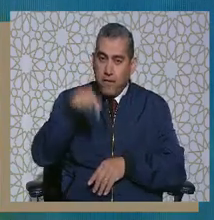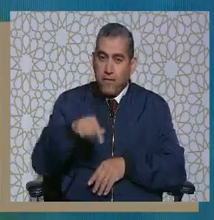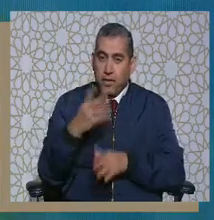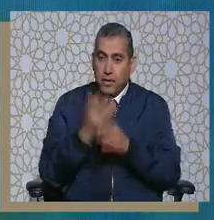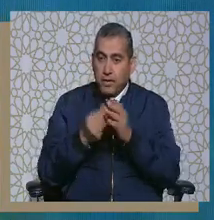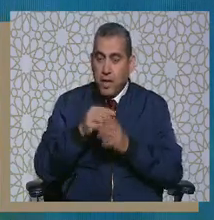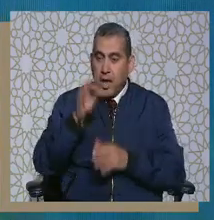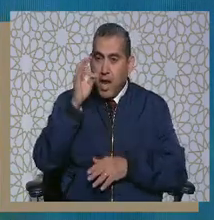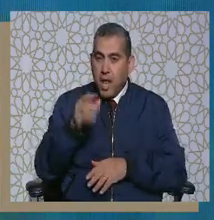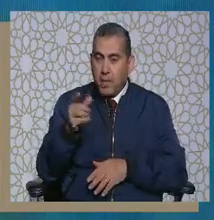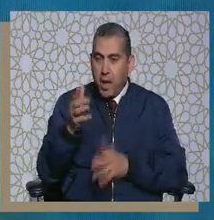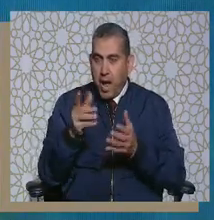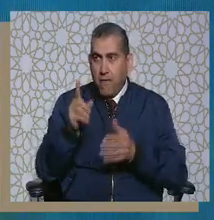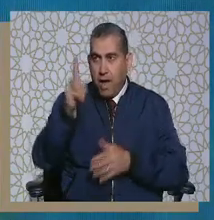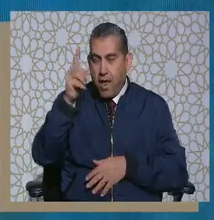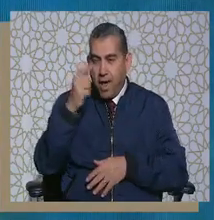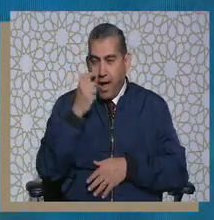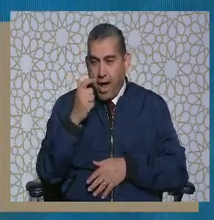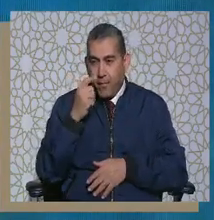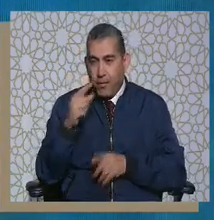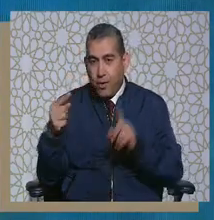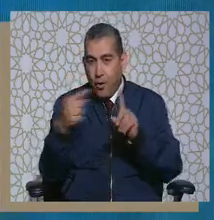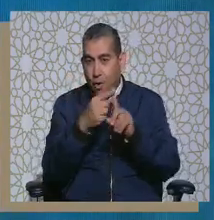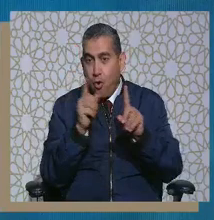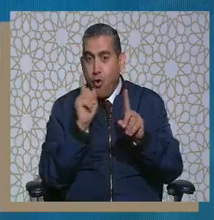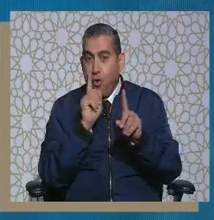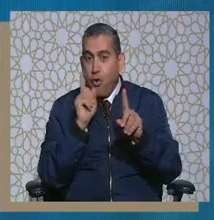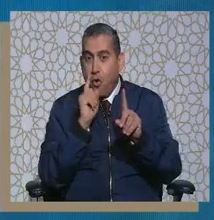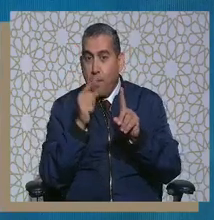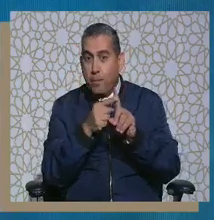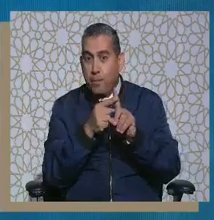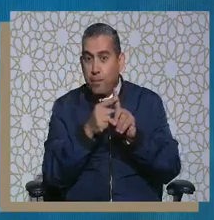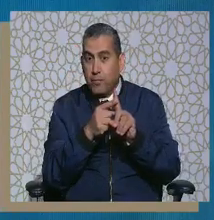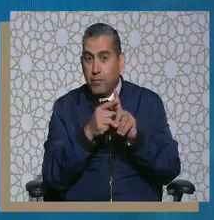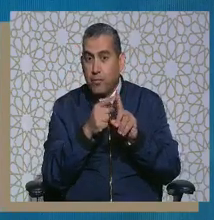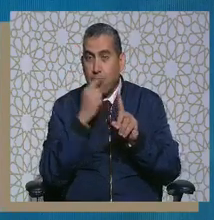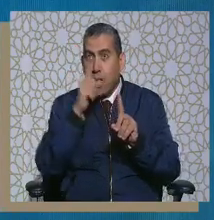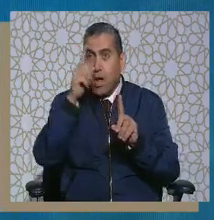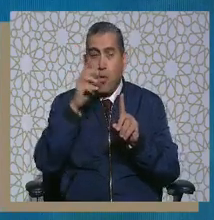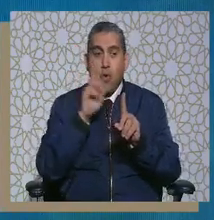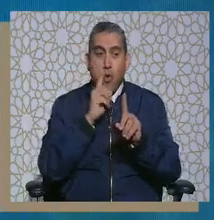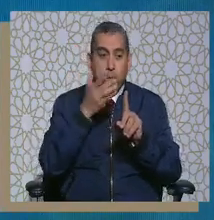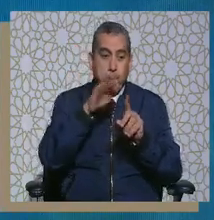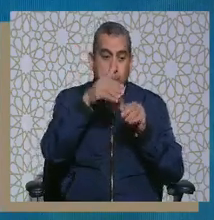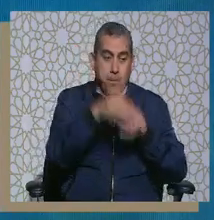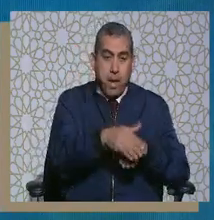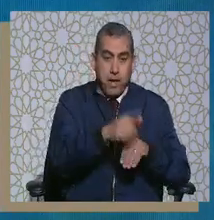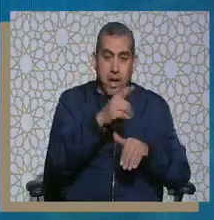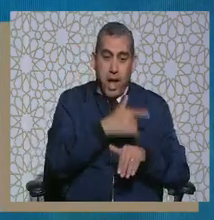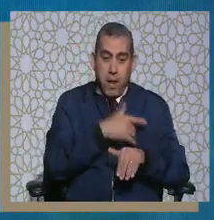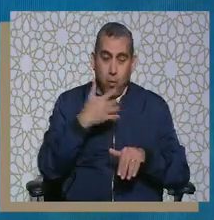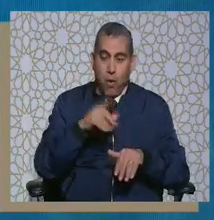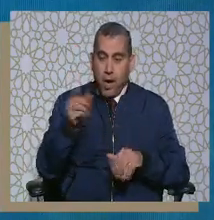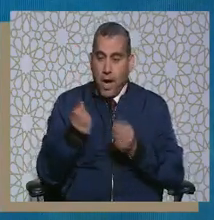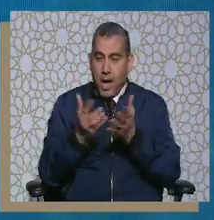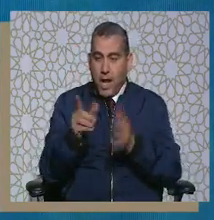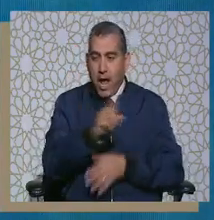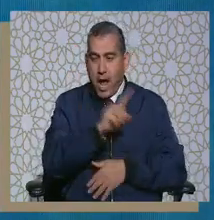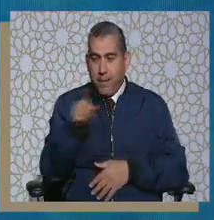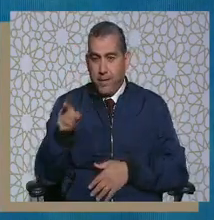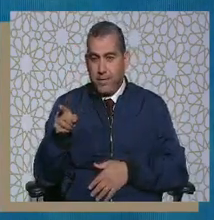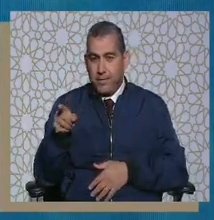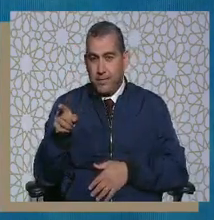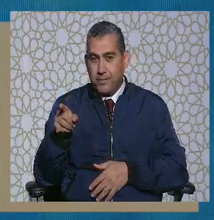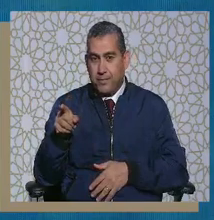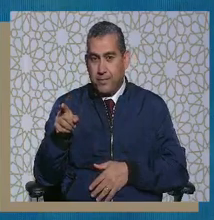اقول لهم اتقوا الله الست دي لو قابلت ربنا وقلبها موجوع انتم مش هتشوفوا خير